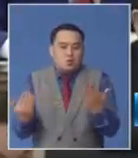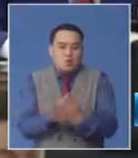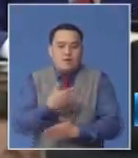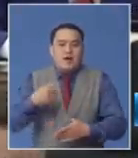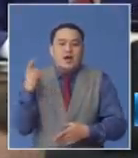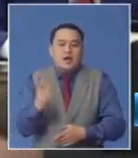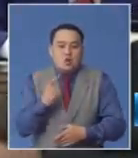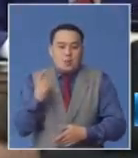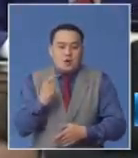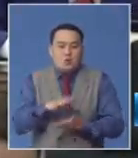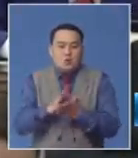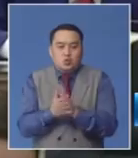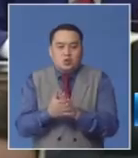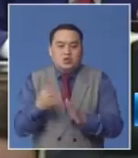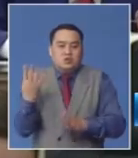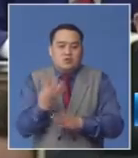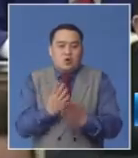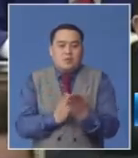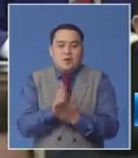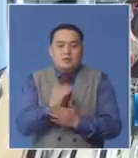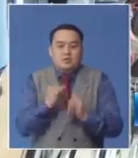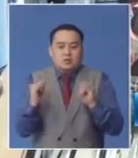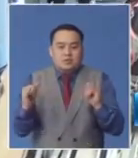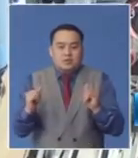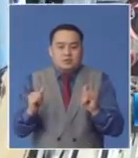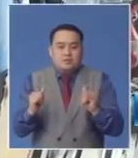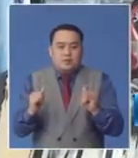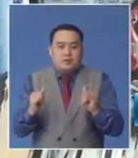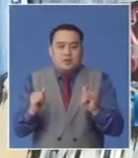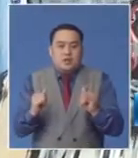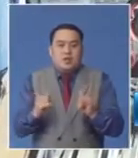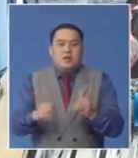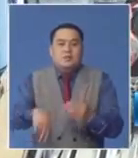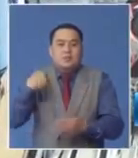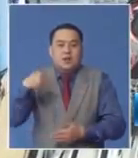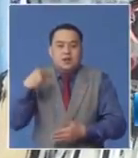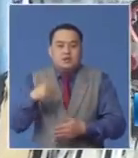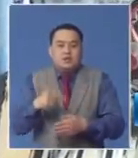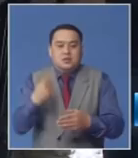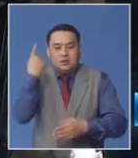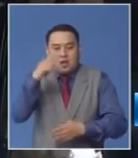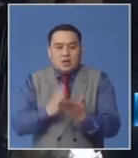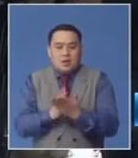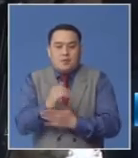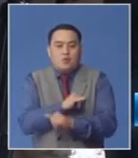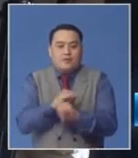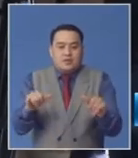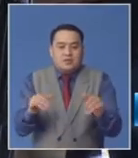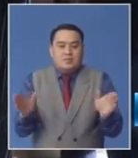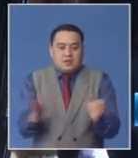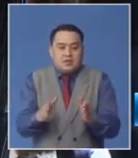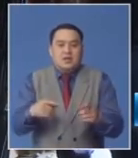экономики условиях четвертой промышленной революции еще одна из президентских инициатив направлена на расширение